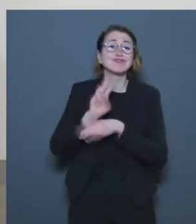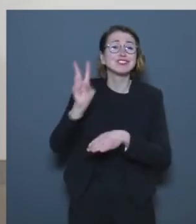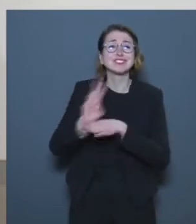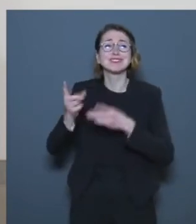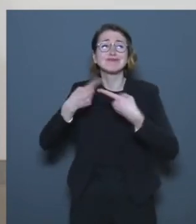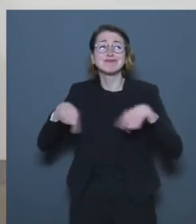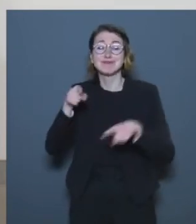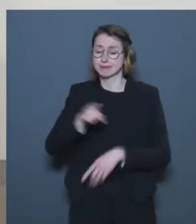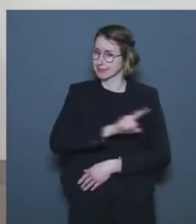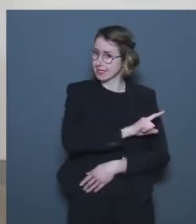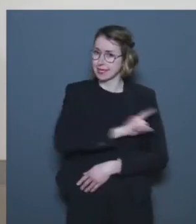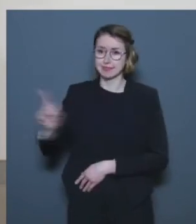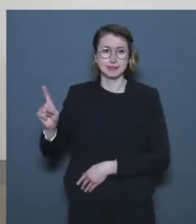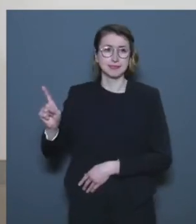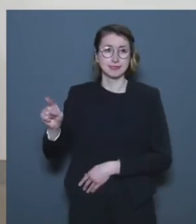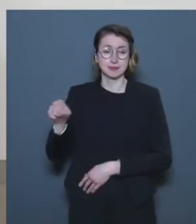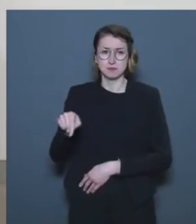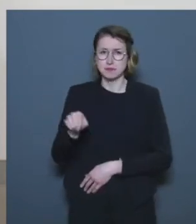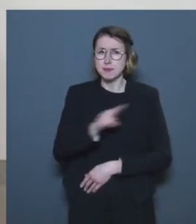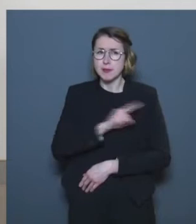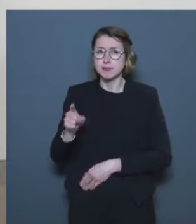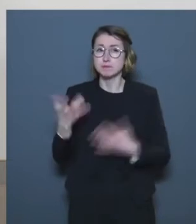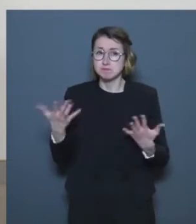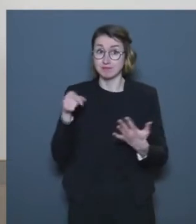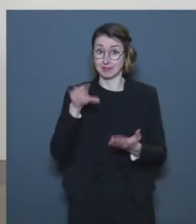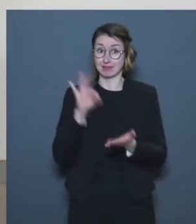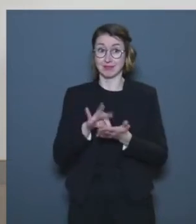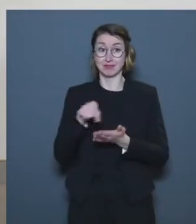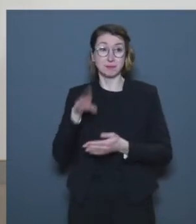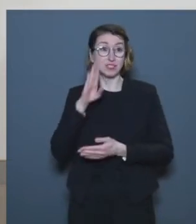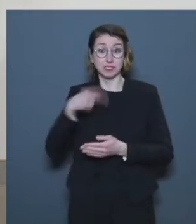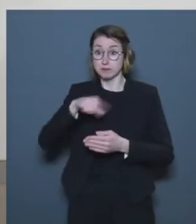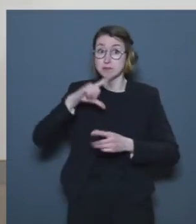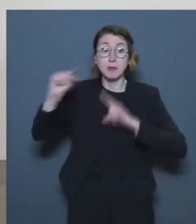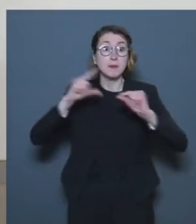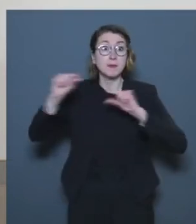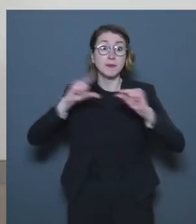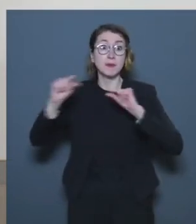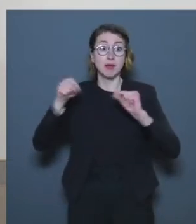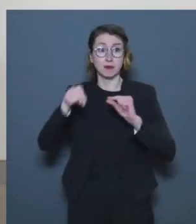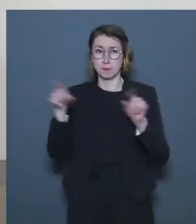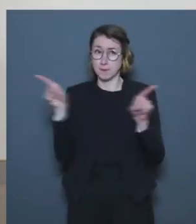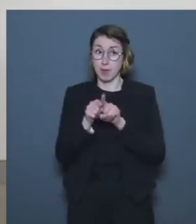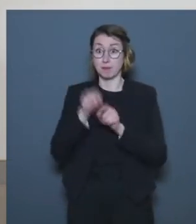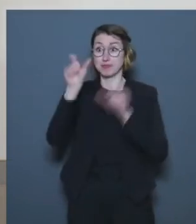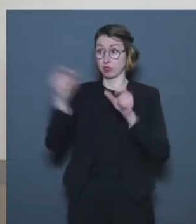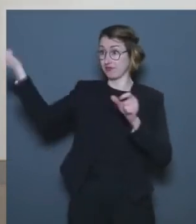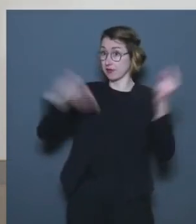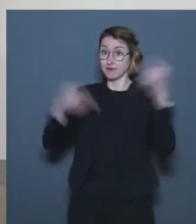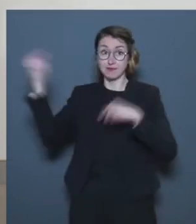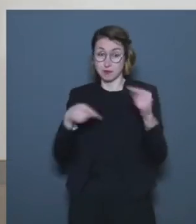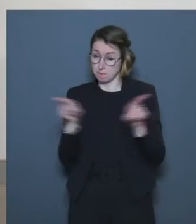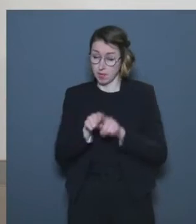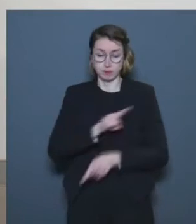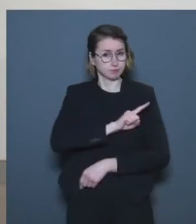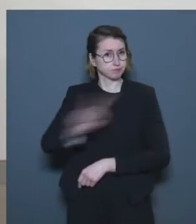interdits. Cela vaut pour les voyages à partir de notre pays, aussi pour des voyages vers notre pays. Et cette interdiction est valable